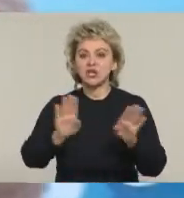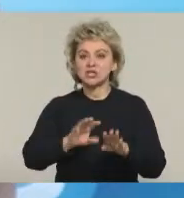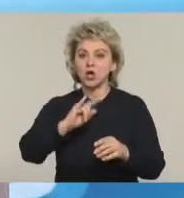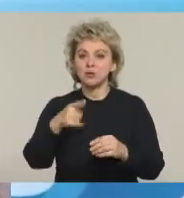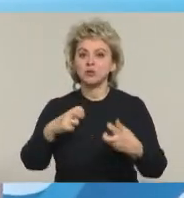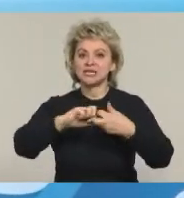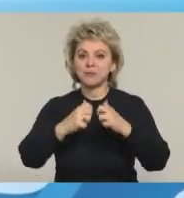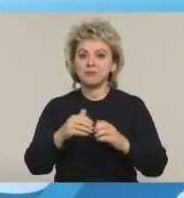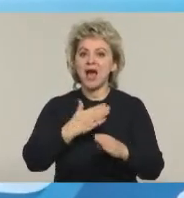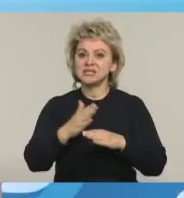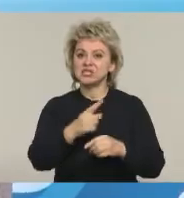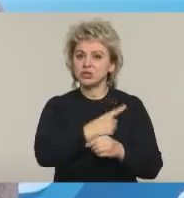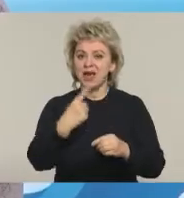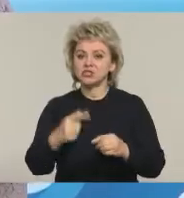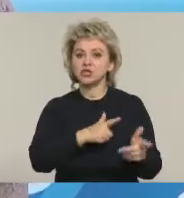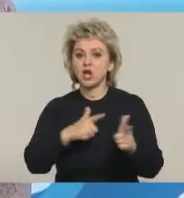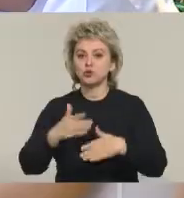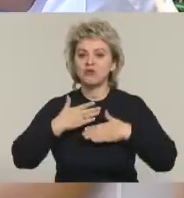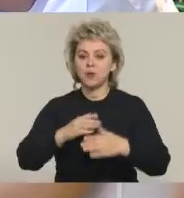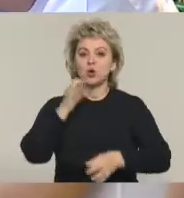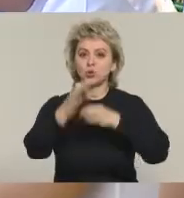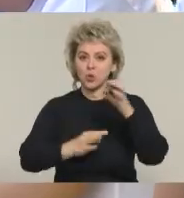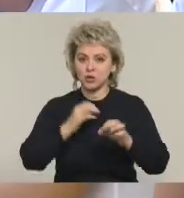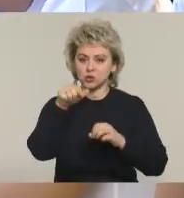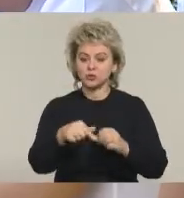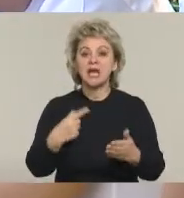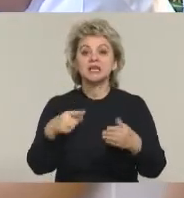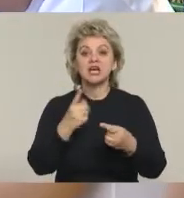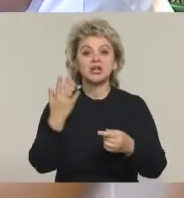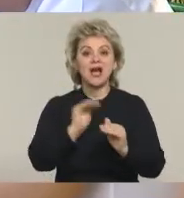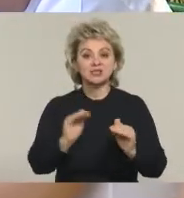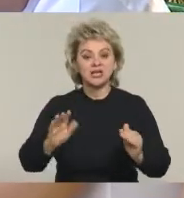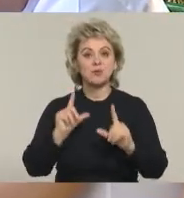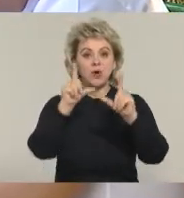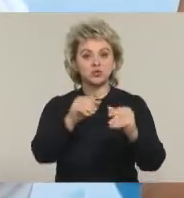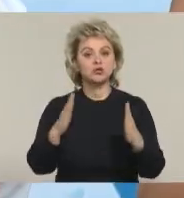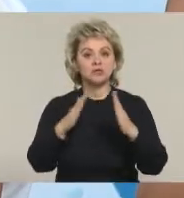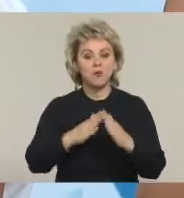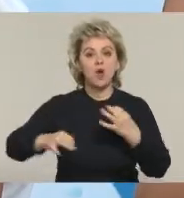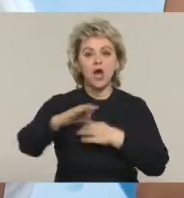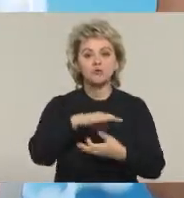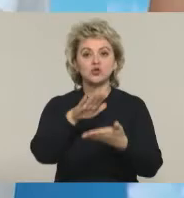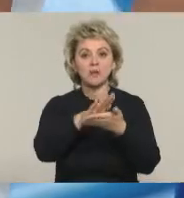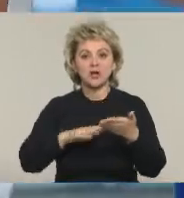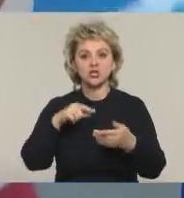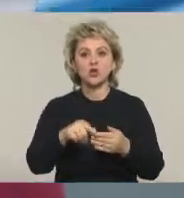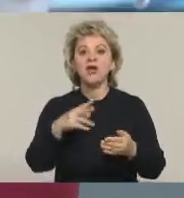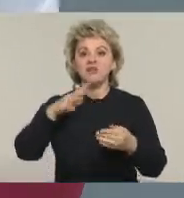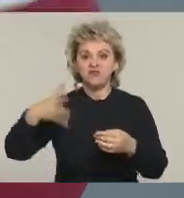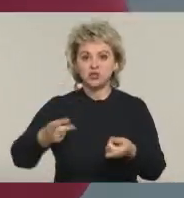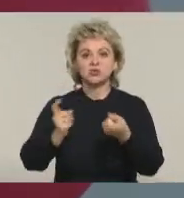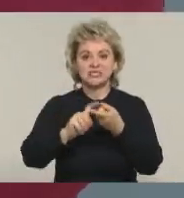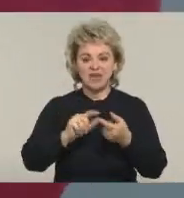с проблемой один на один и готовы помогать круглосуточно. Даже когда ребята отправляются домой, общение продолжается по